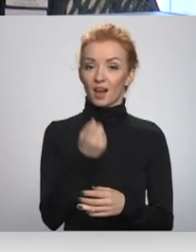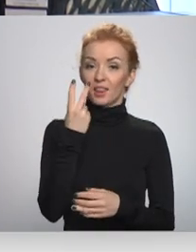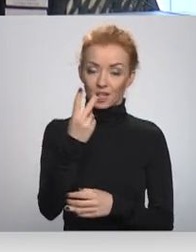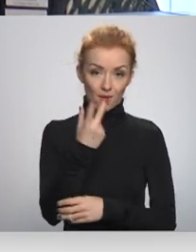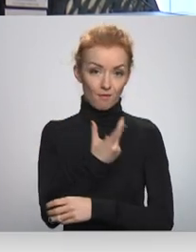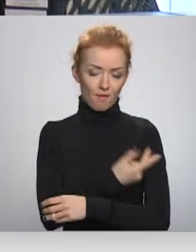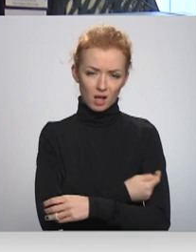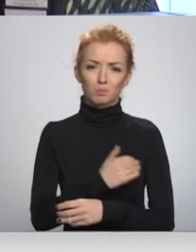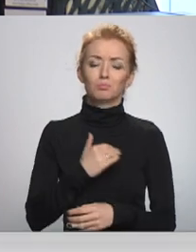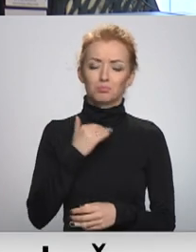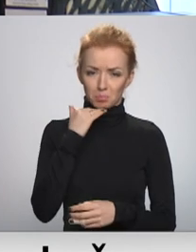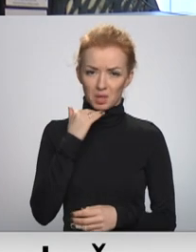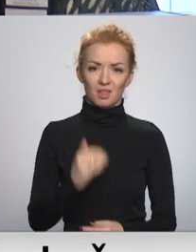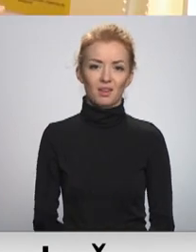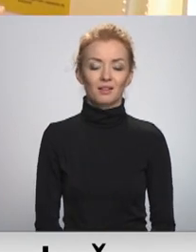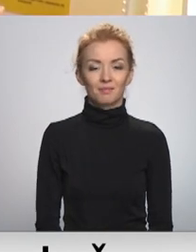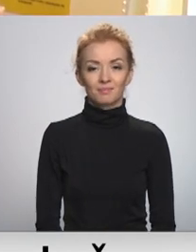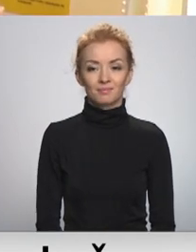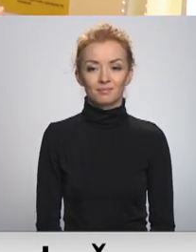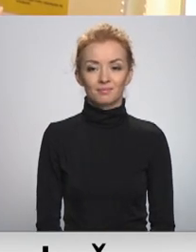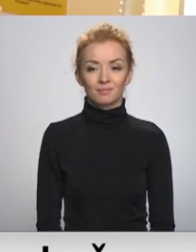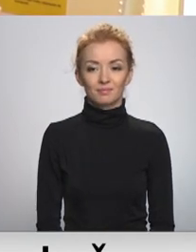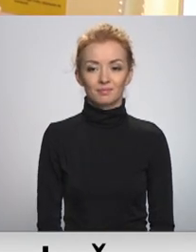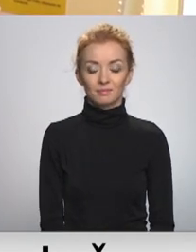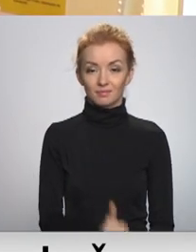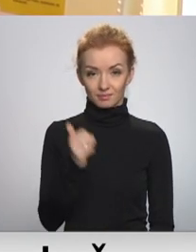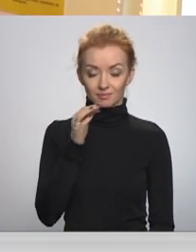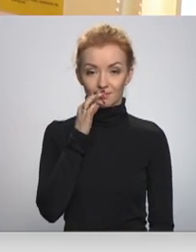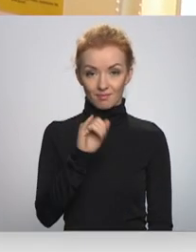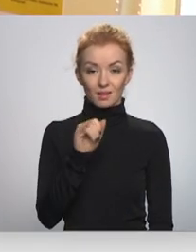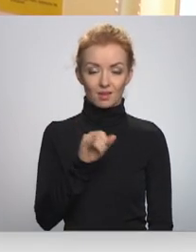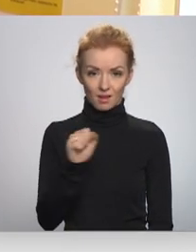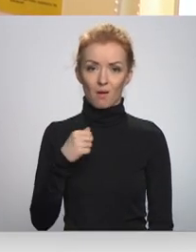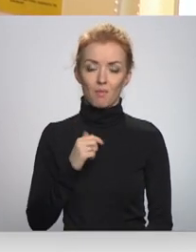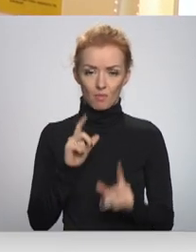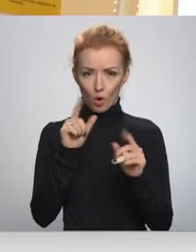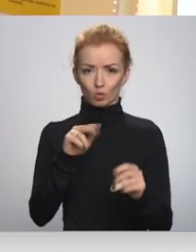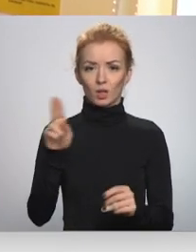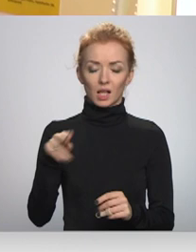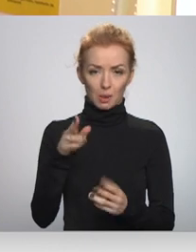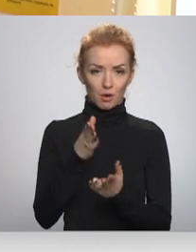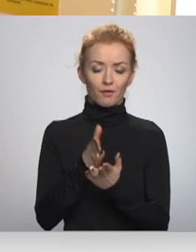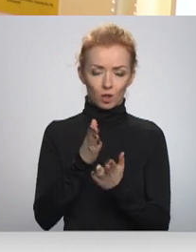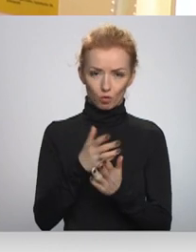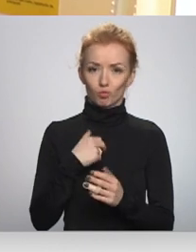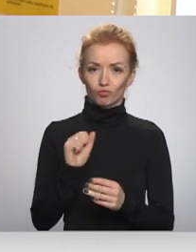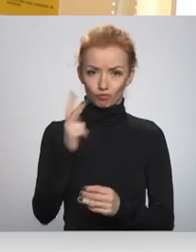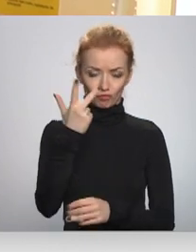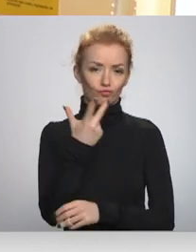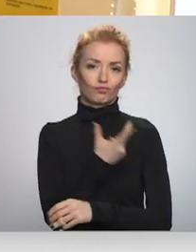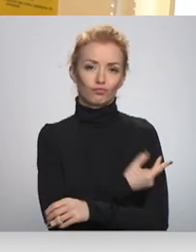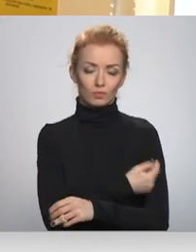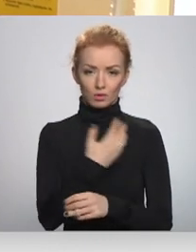2 vakcīnām jau ir pietiekoši. Jā, es braukšu jāt kaut kur decembra vidū potēšos. Man